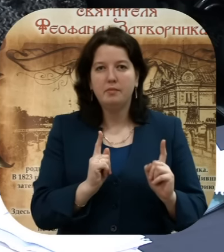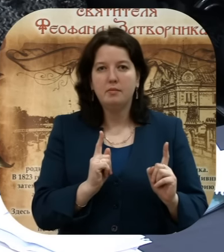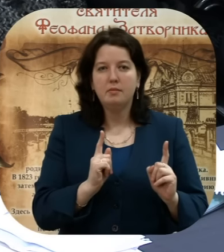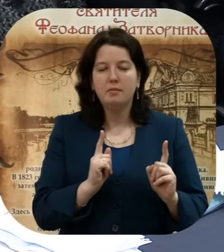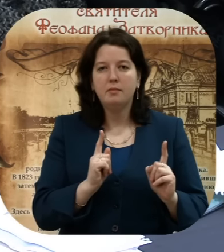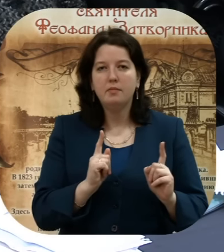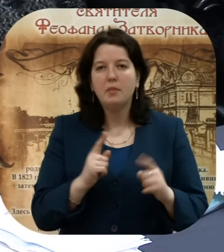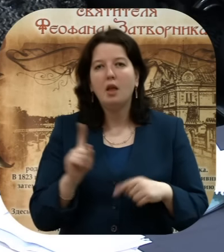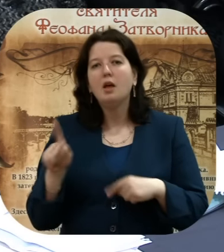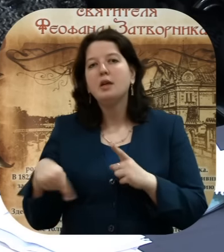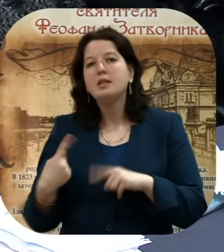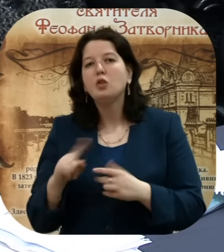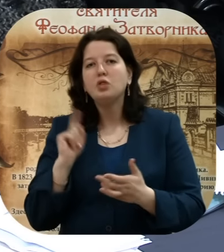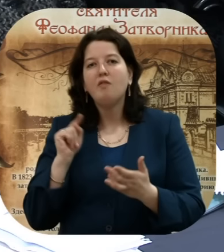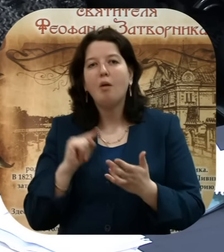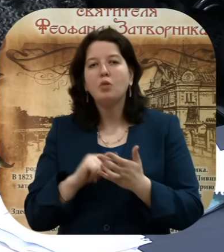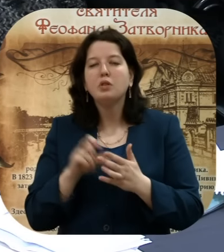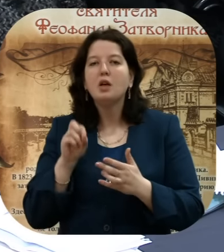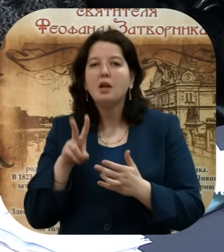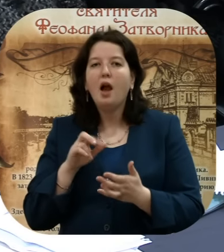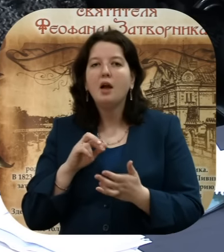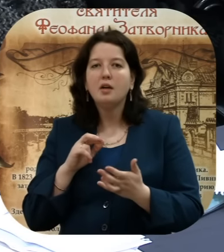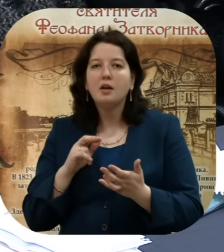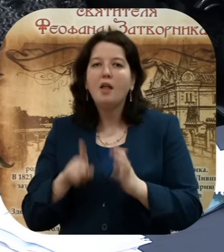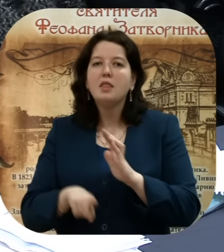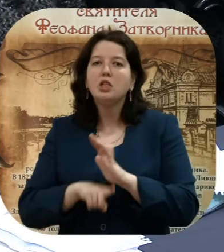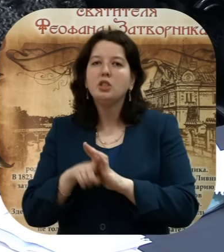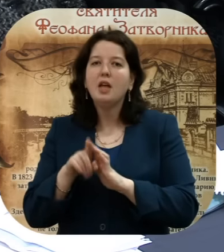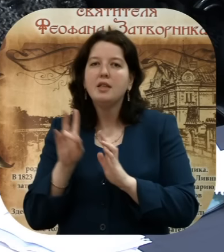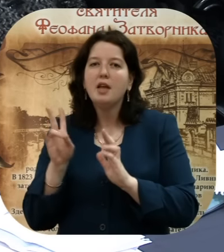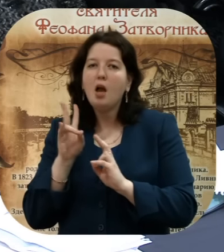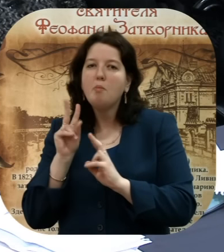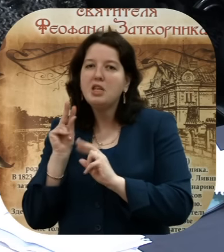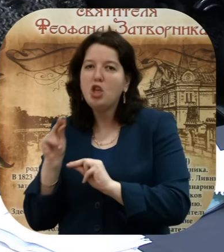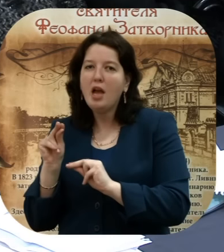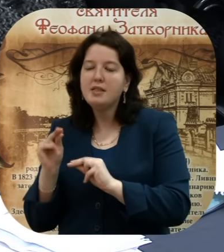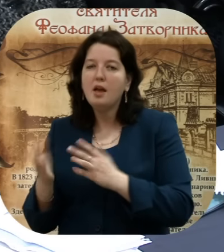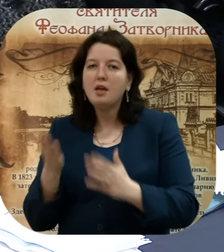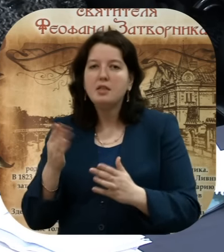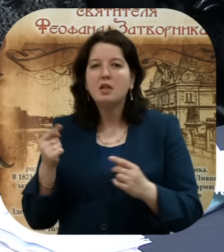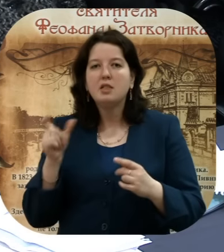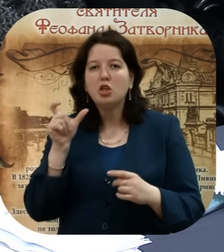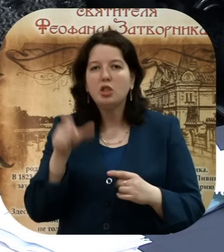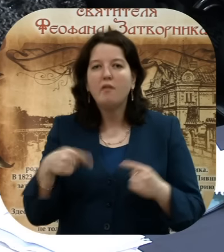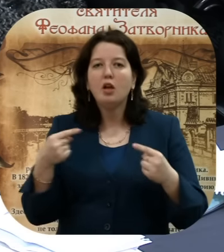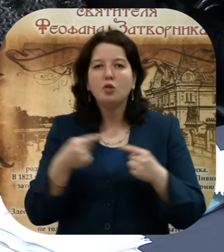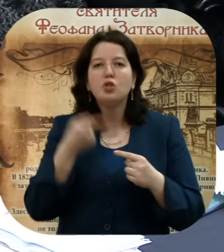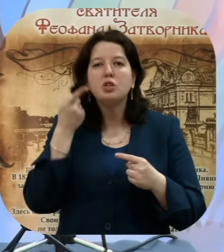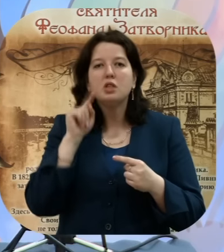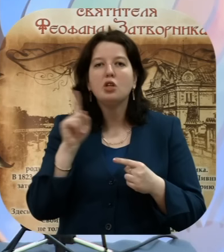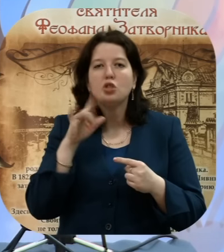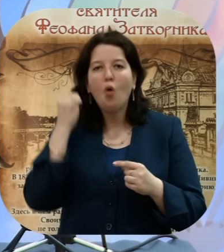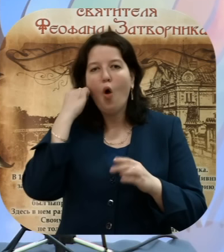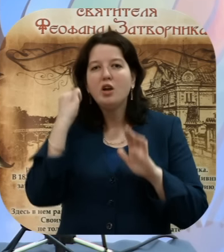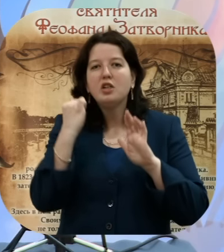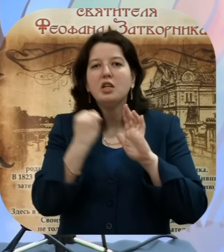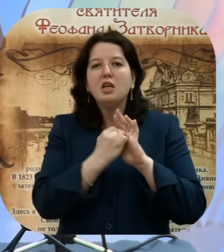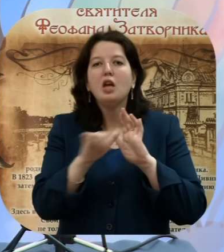Как подходить к причастию, если ты точно знаешь, что твоя греховность никуда не денется?